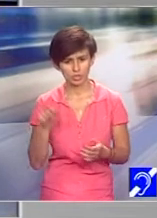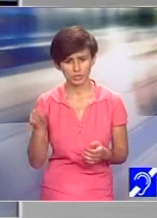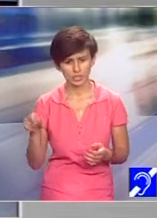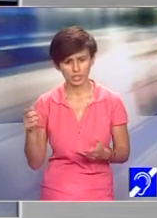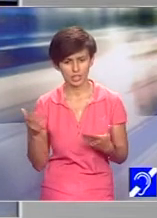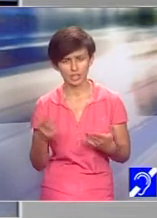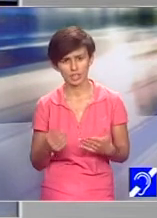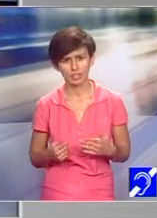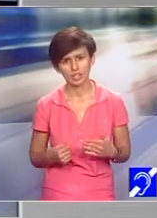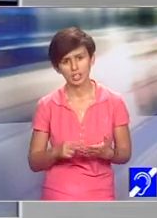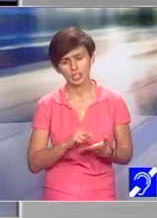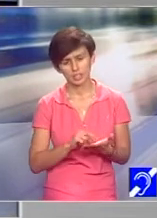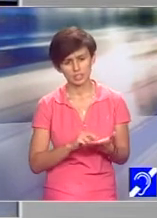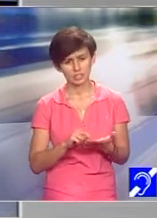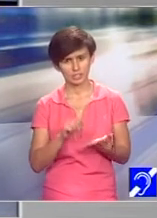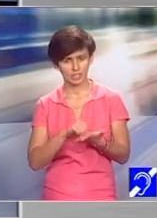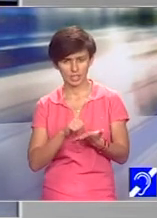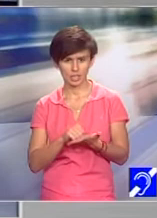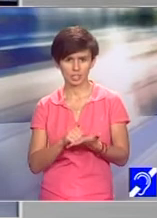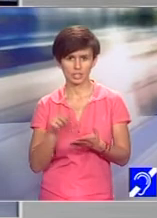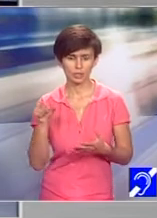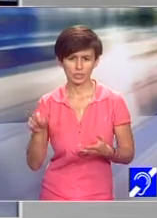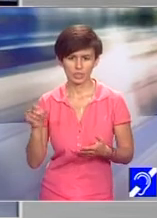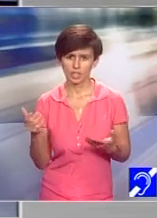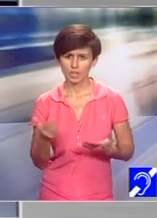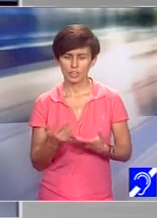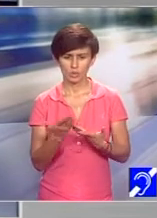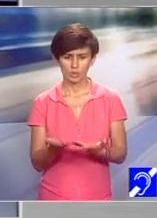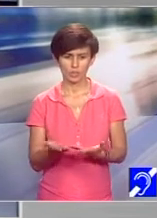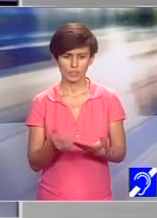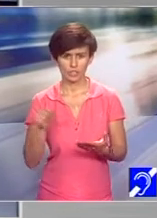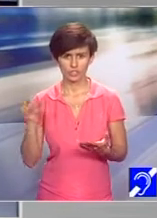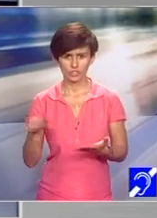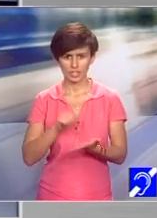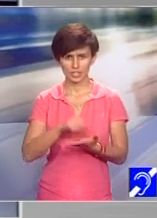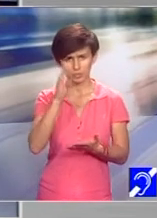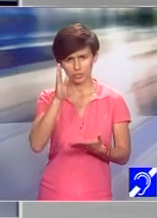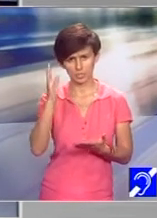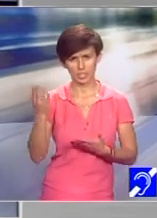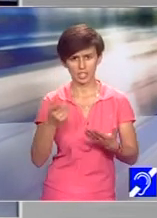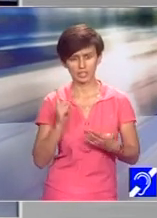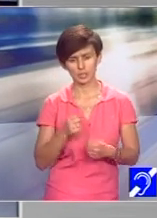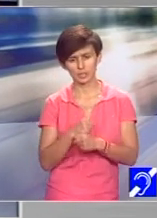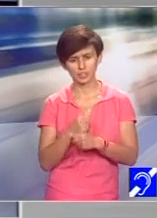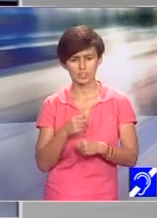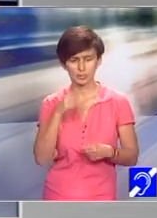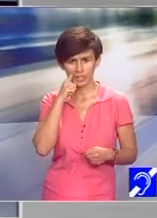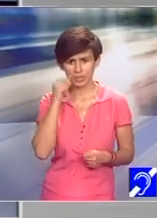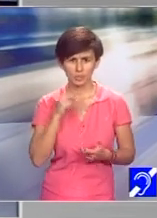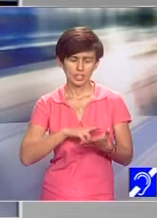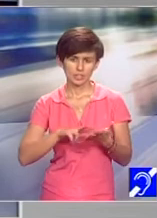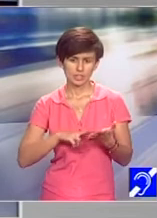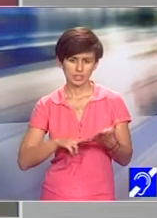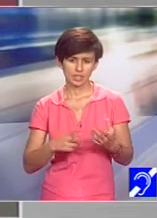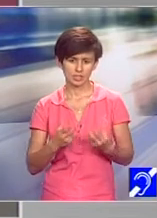cu cel care o produce, cel care o distribuie, și noi bibliotecarii, care trebuie să-i facem pe oameni să citească mai mult.